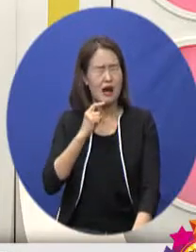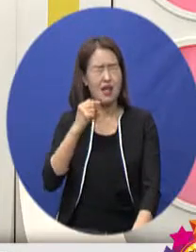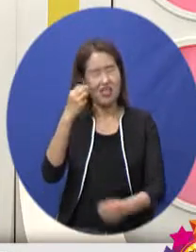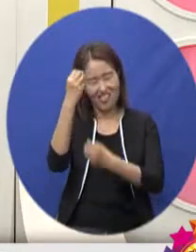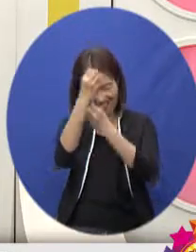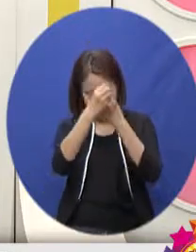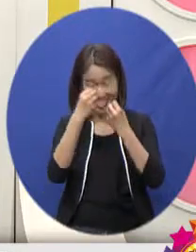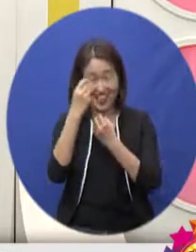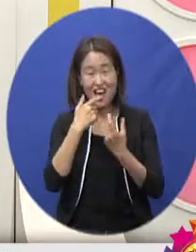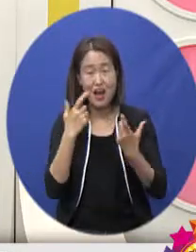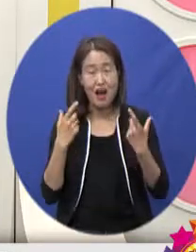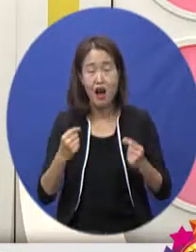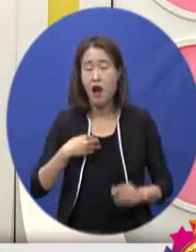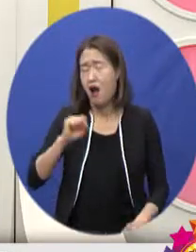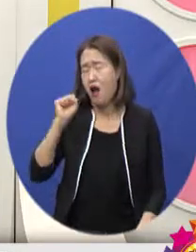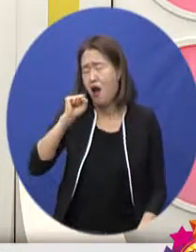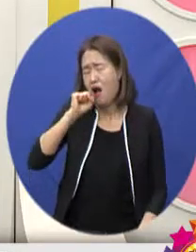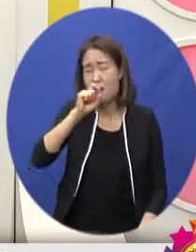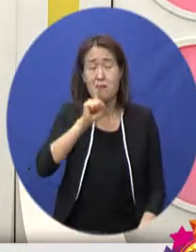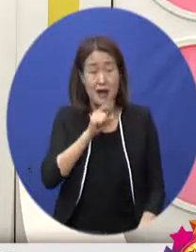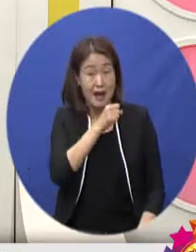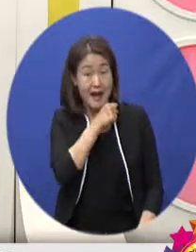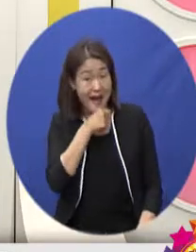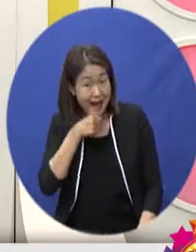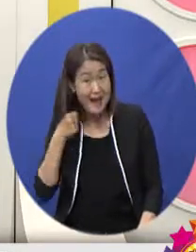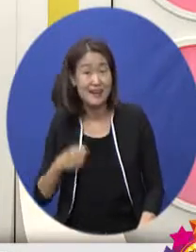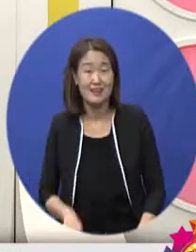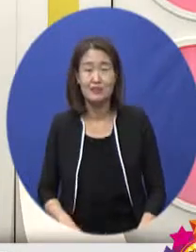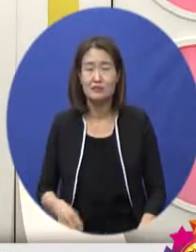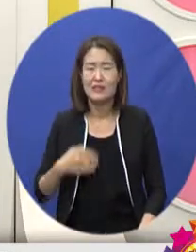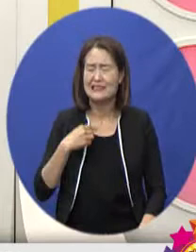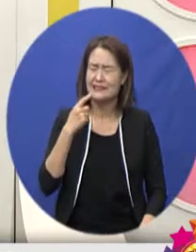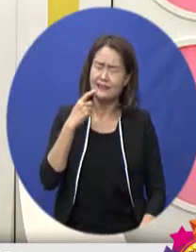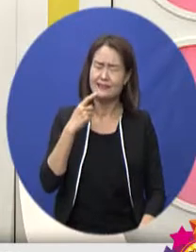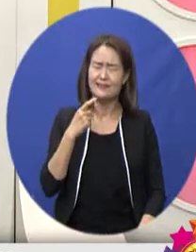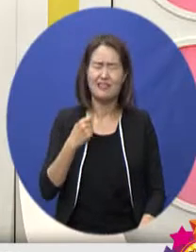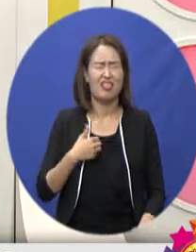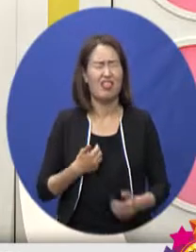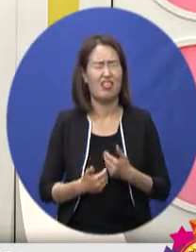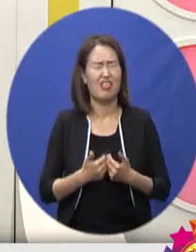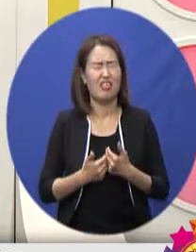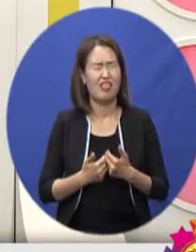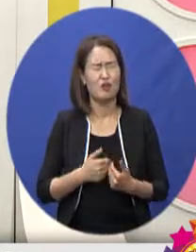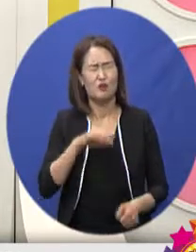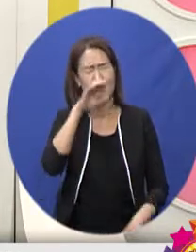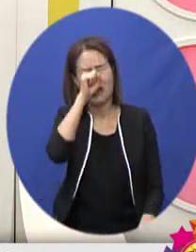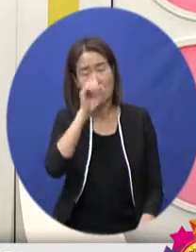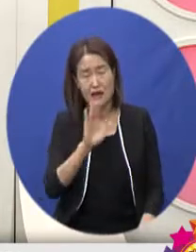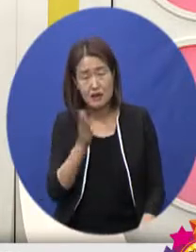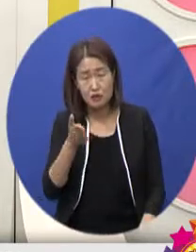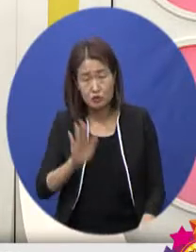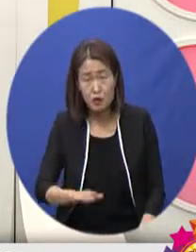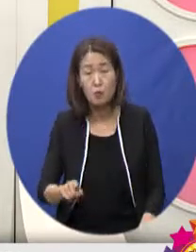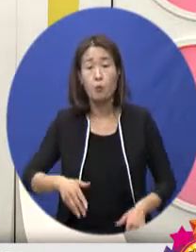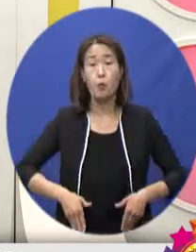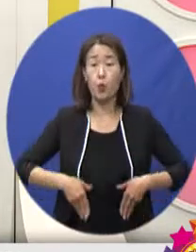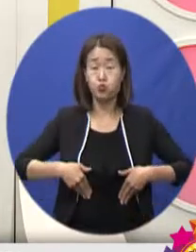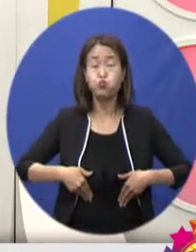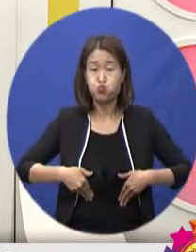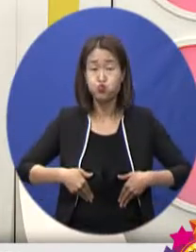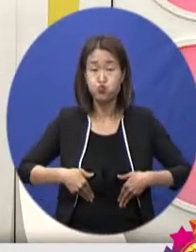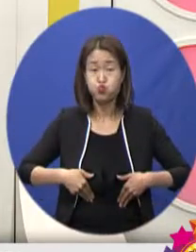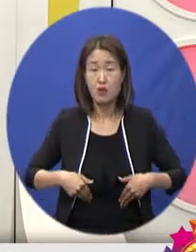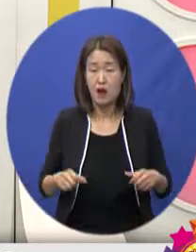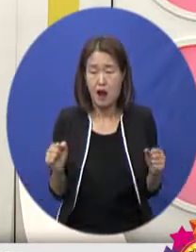그죠? 저 이거 좋아해요. 그러니까 맛있잖아요. 사실은 저는 쓴맛을 별로 안 좋아하는 편인데 요거는 봄에 정말